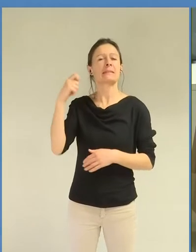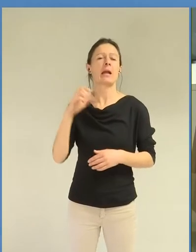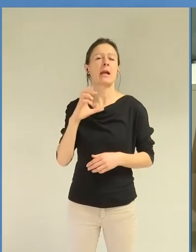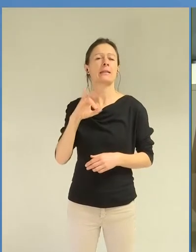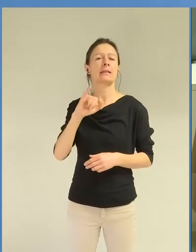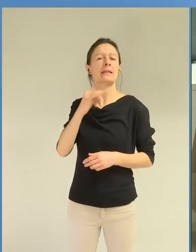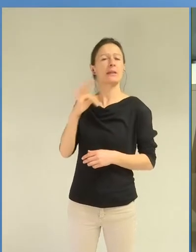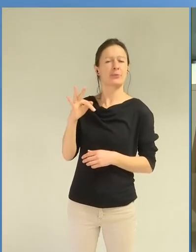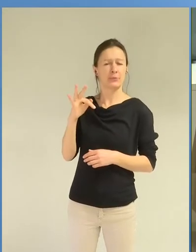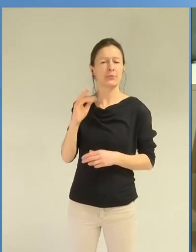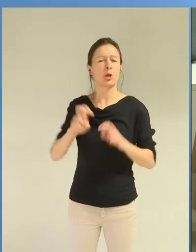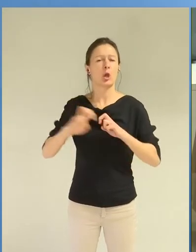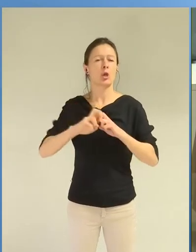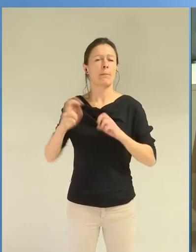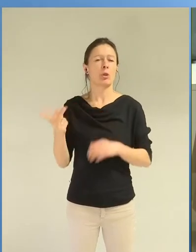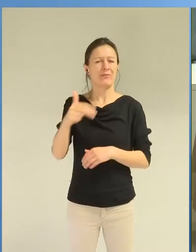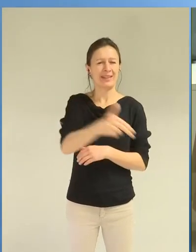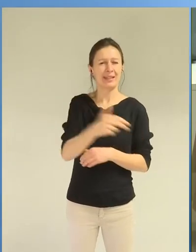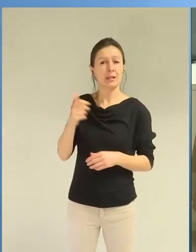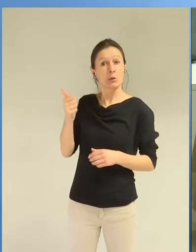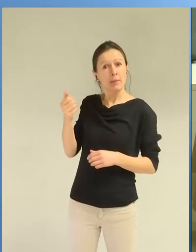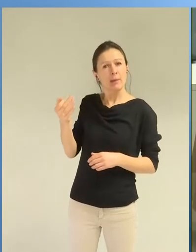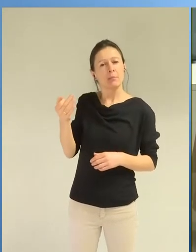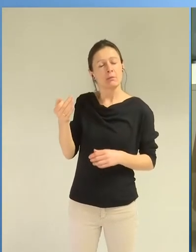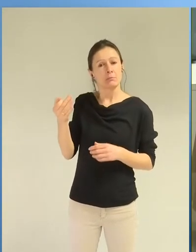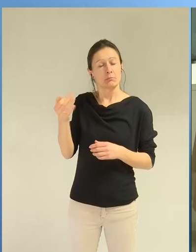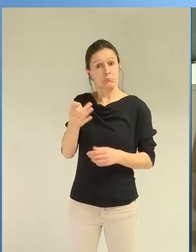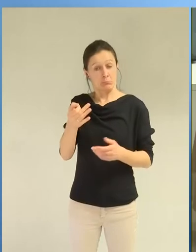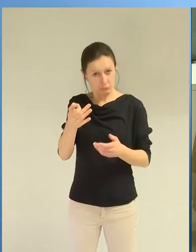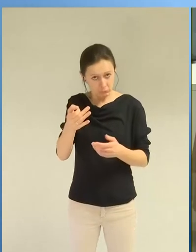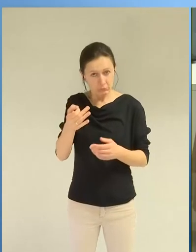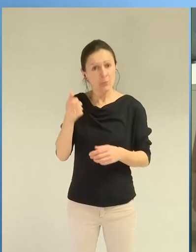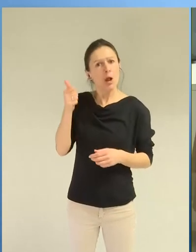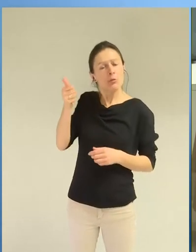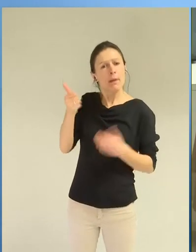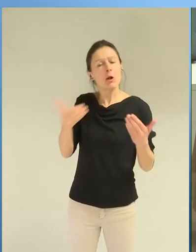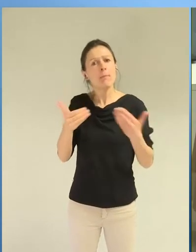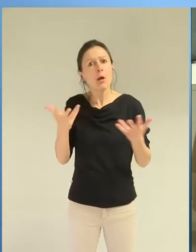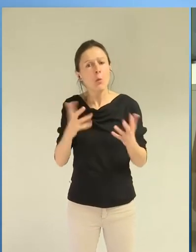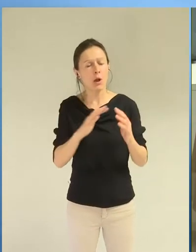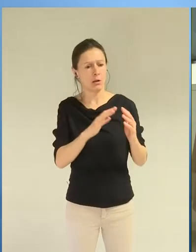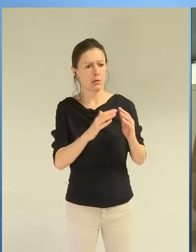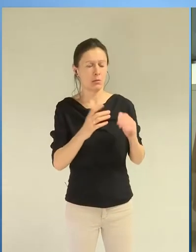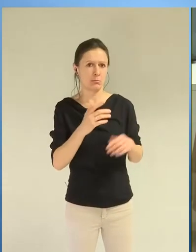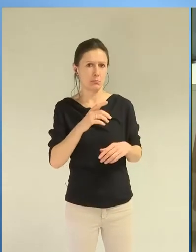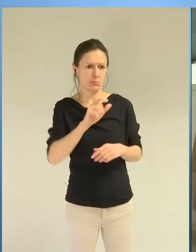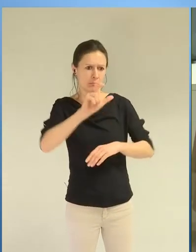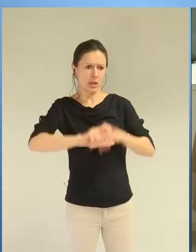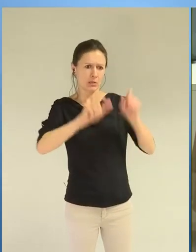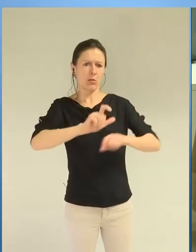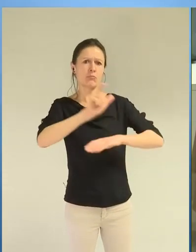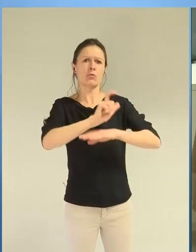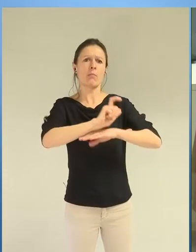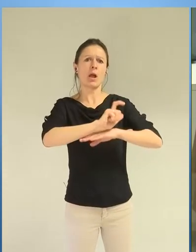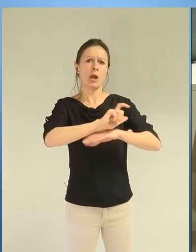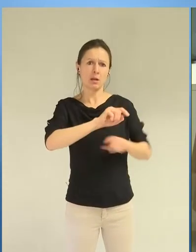atteinte à l'holocauste en voulant comparer le sort réservé aux musulmans aujourd'hui et l'extermination programmées